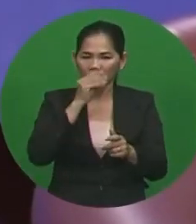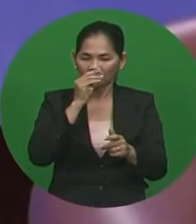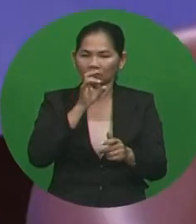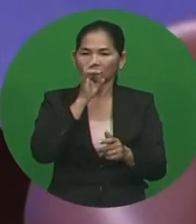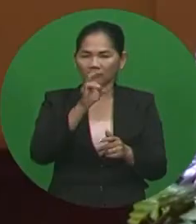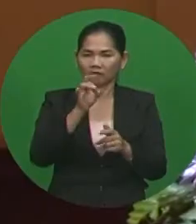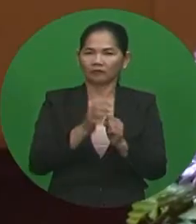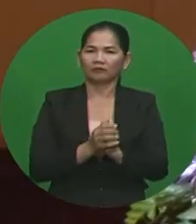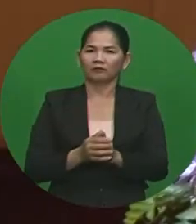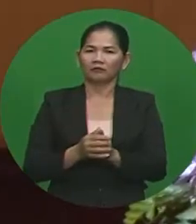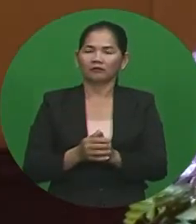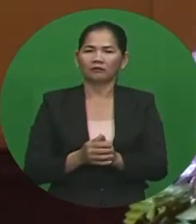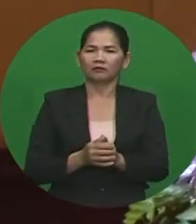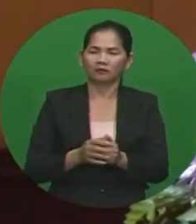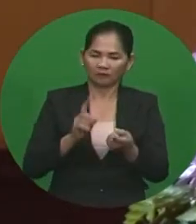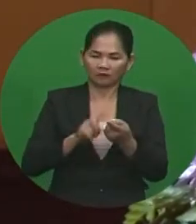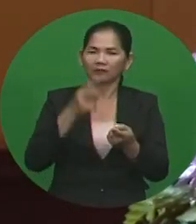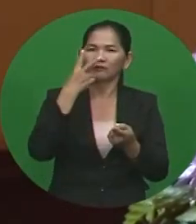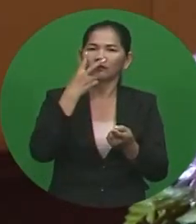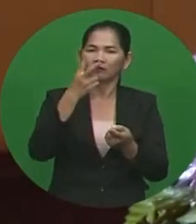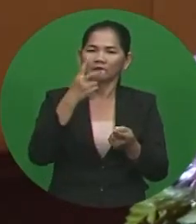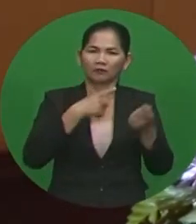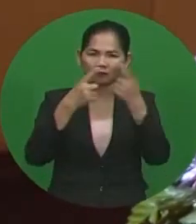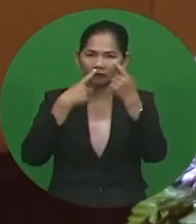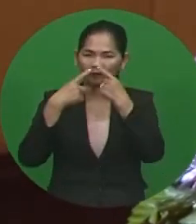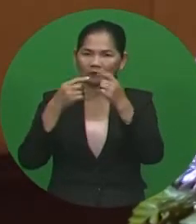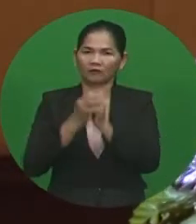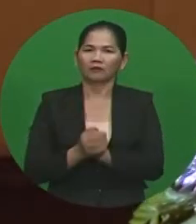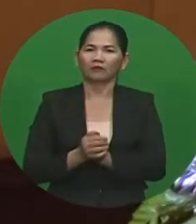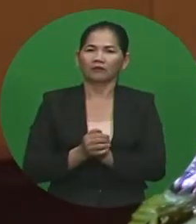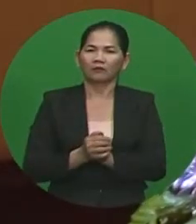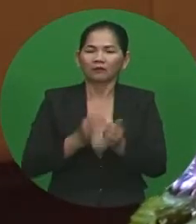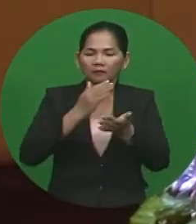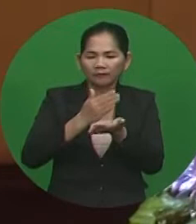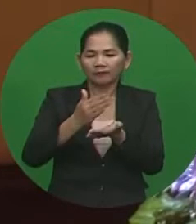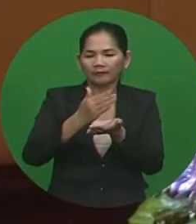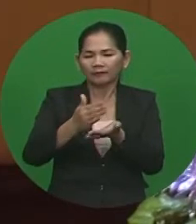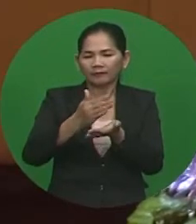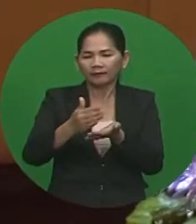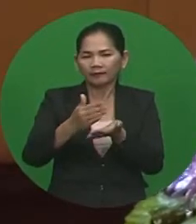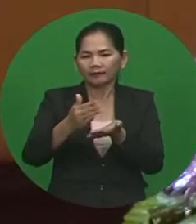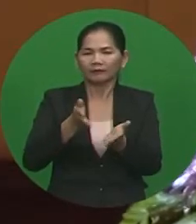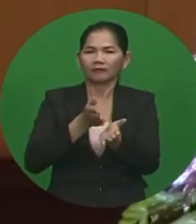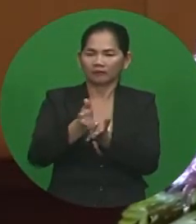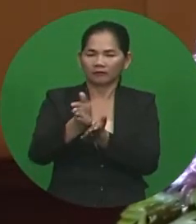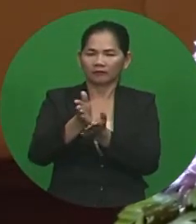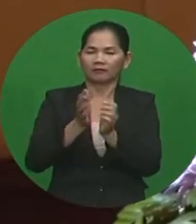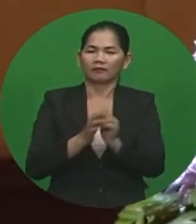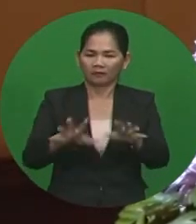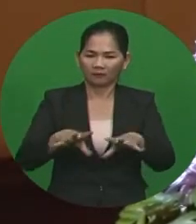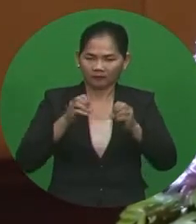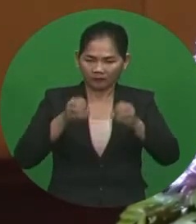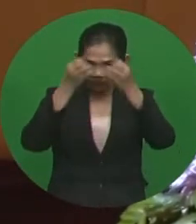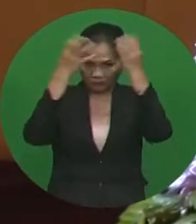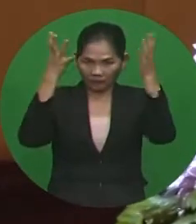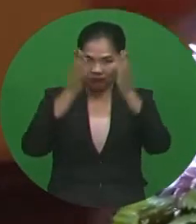ន្ថែមថា ទីមួយខ្ញុំបានឃើញថាយើងបានជជែកគ្នាទៅនេះយើងបានរំកិលអំពីសិទ្ធិទទួលបានព័ត៌មា